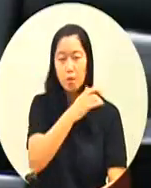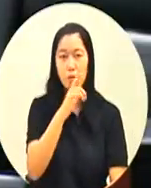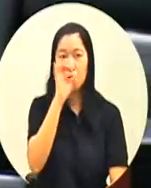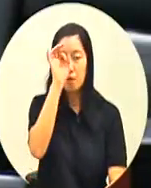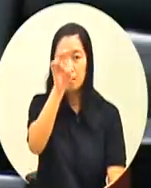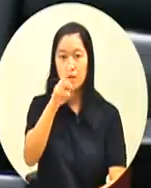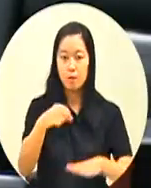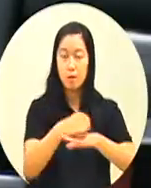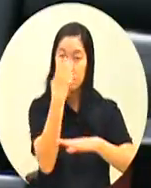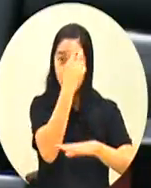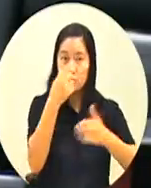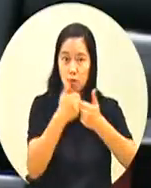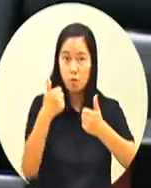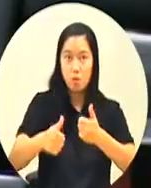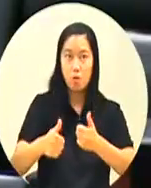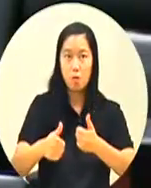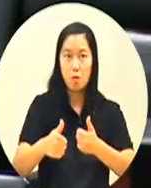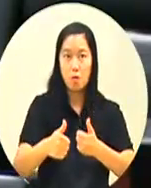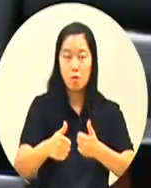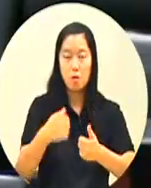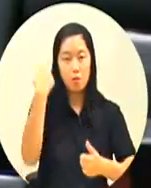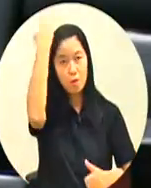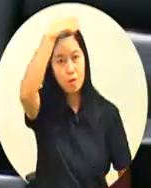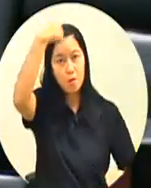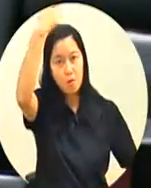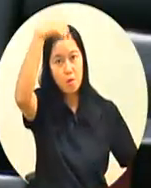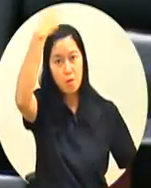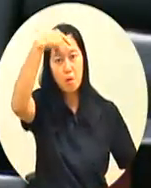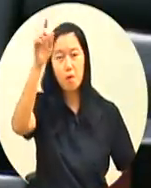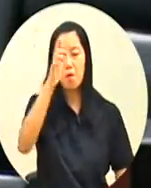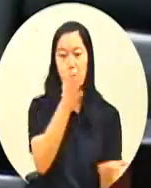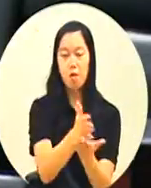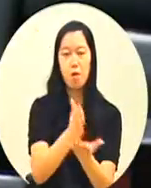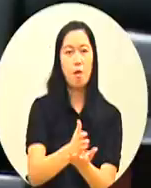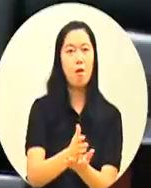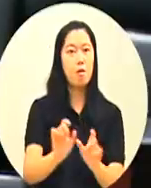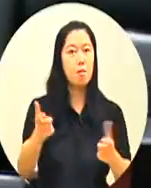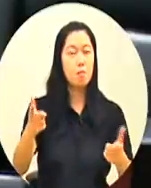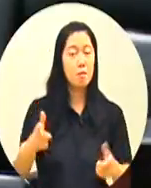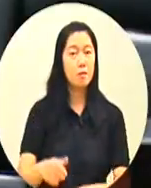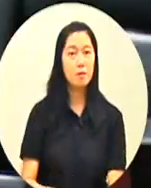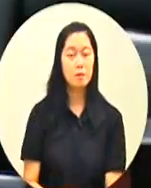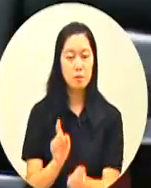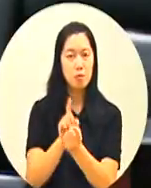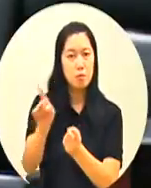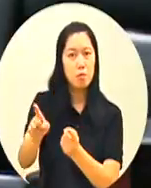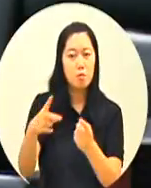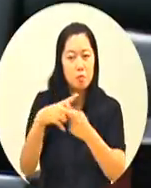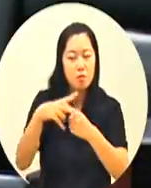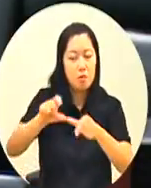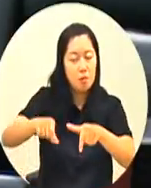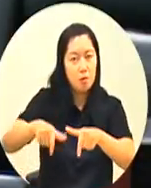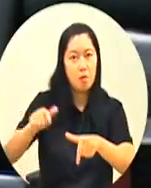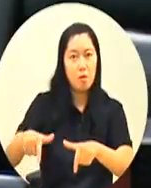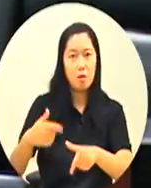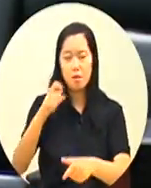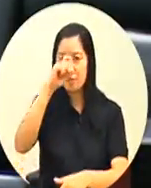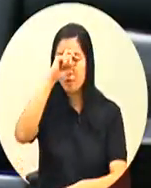管会对天使基金不让它飞了。好像天使就变恶魔了一样，其实会对这一些小的产业期待政府